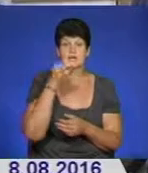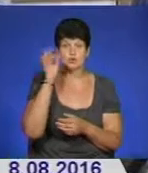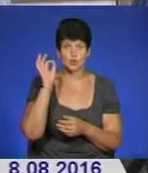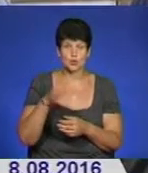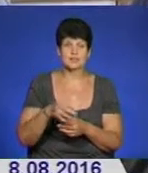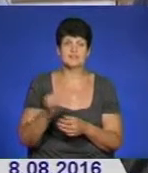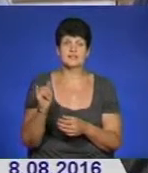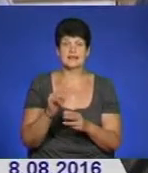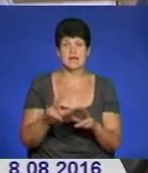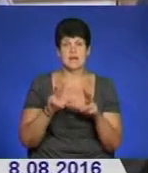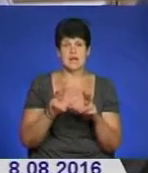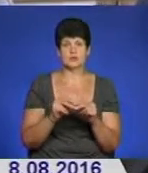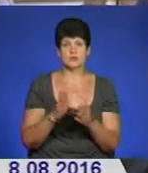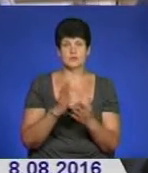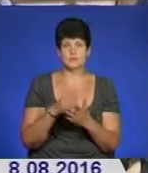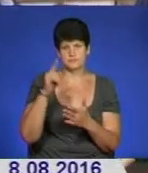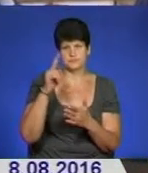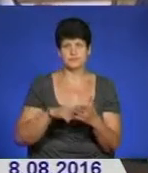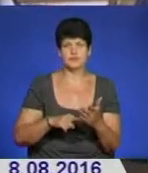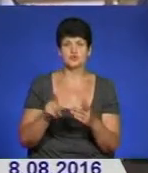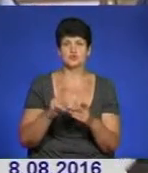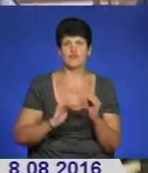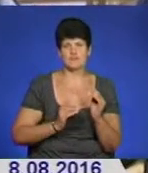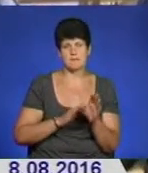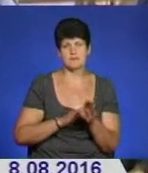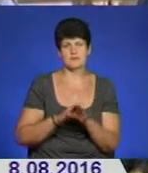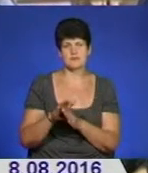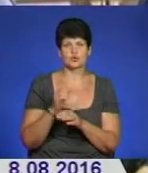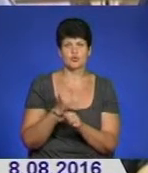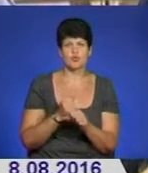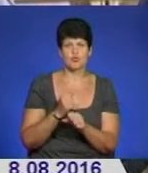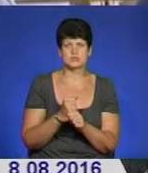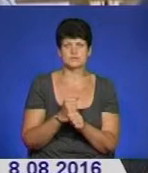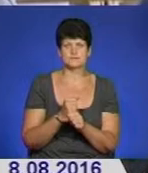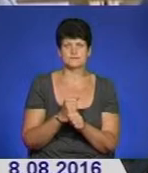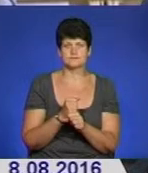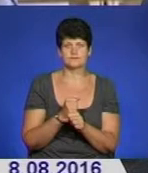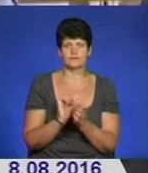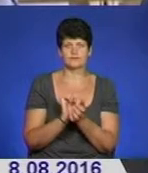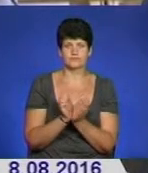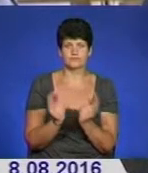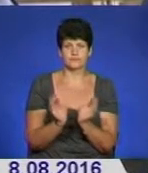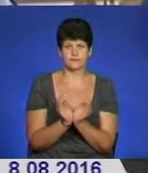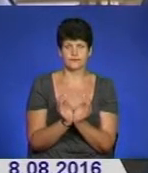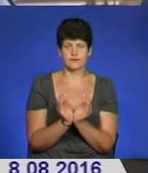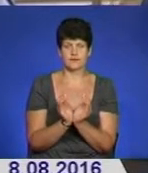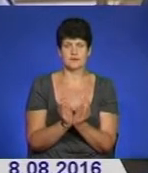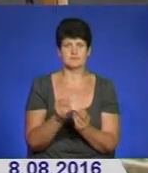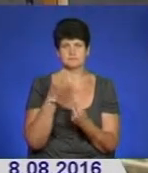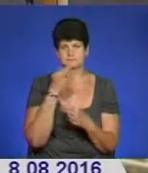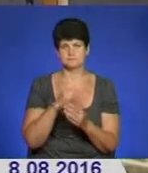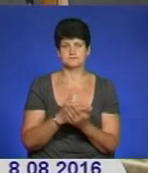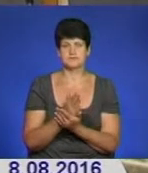Ми маємо тверду впевненість, що ця фірма виконає роботи в стислий термін і як найкращої